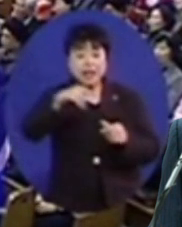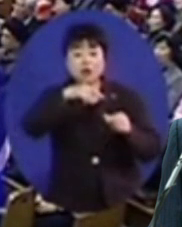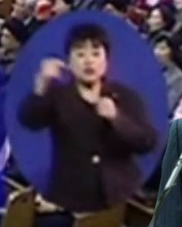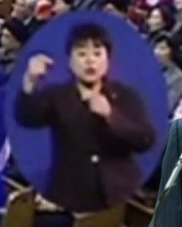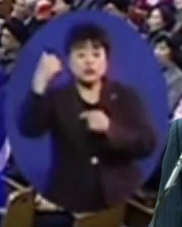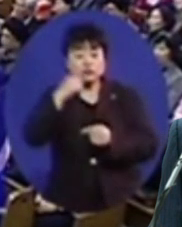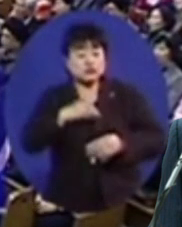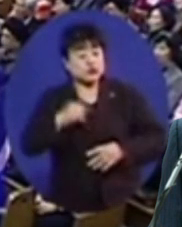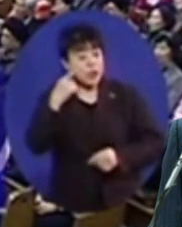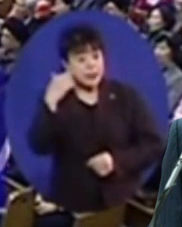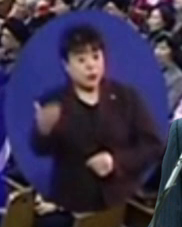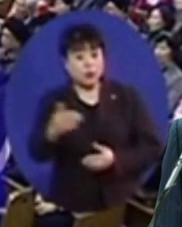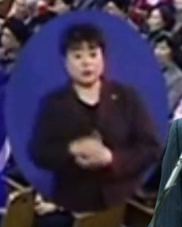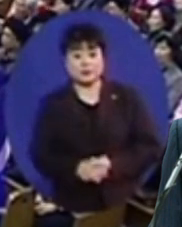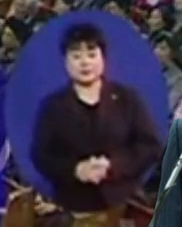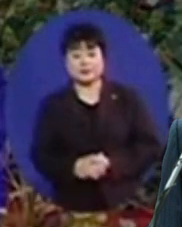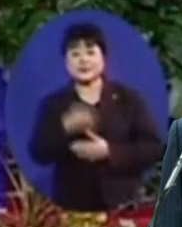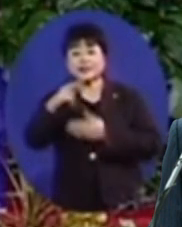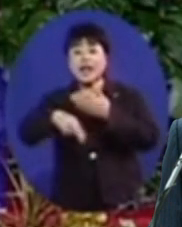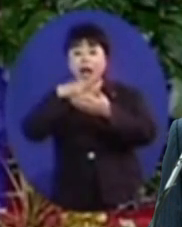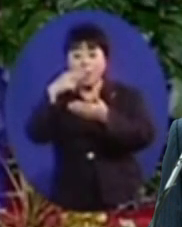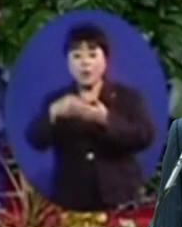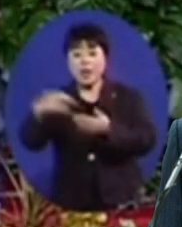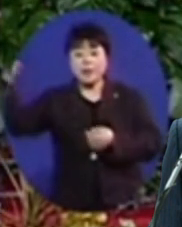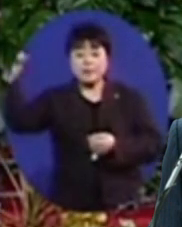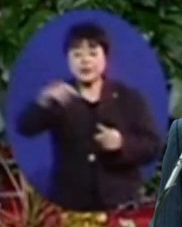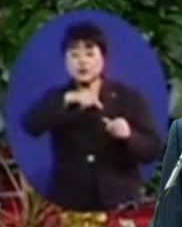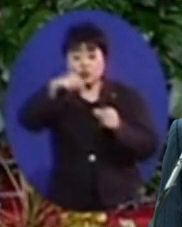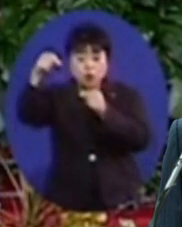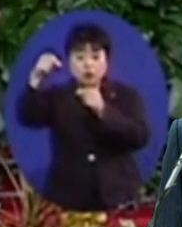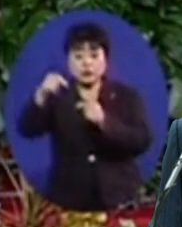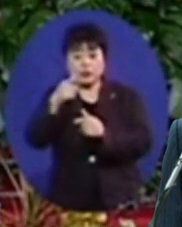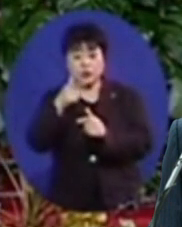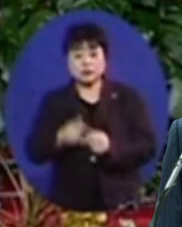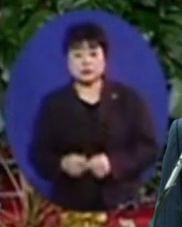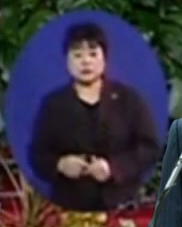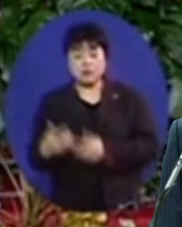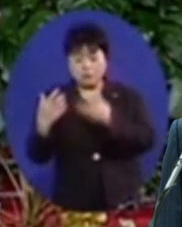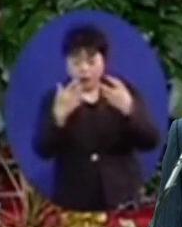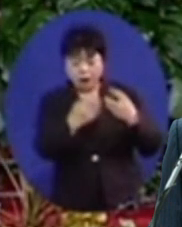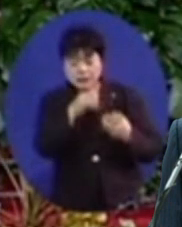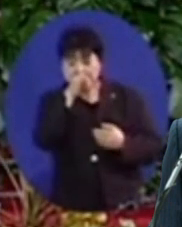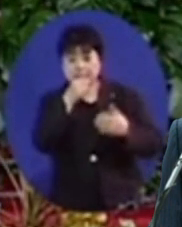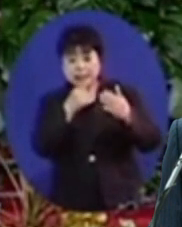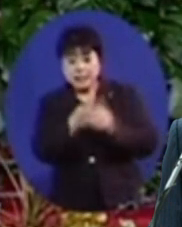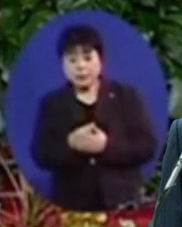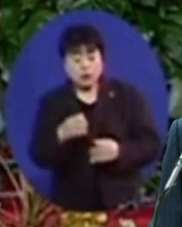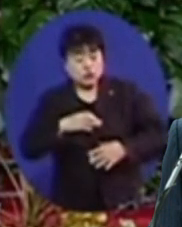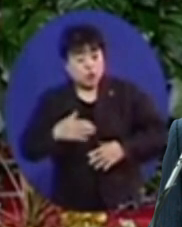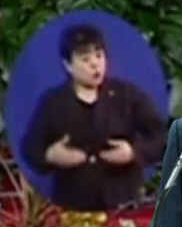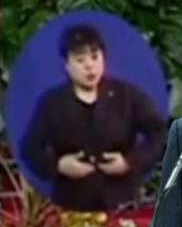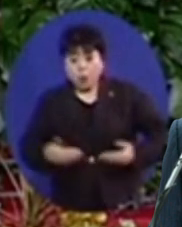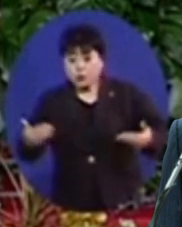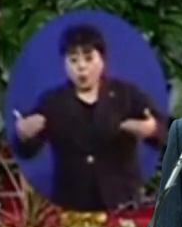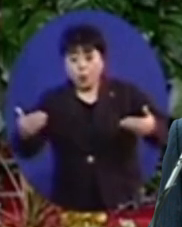누구를 두려워하리요. 야훼가 이미 빛과 구원으로 내 속에 꽉 들어와 있으니까 내가 두려워할 수가